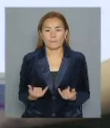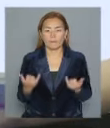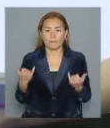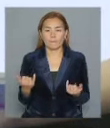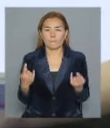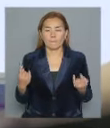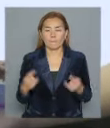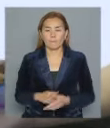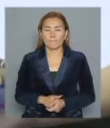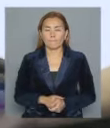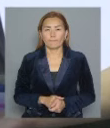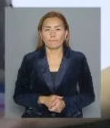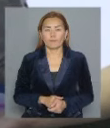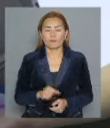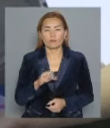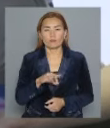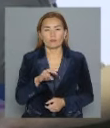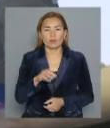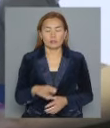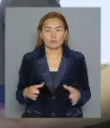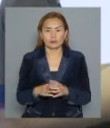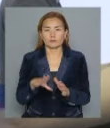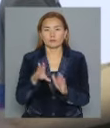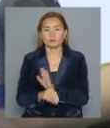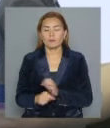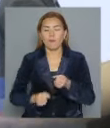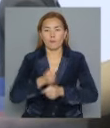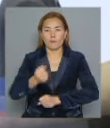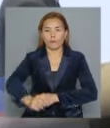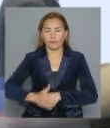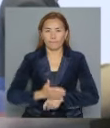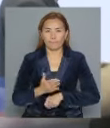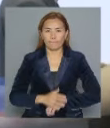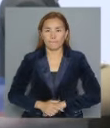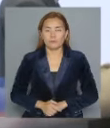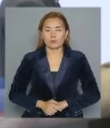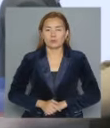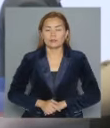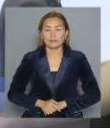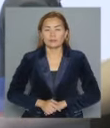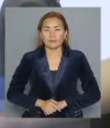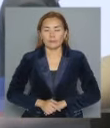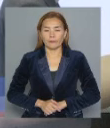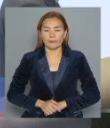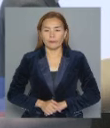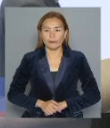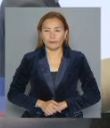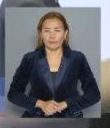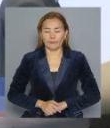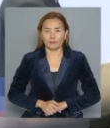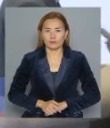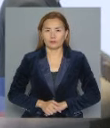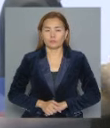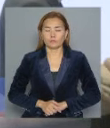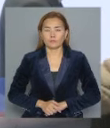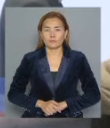үлкен партия Аманат партиясының мүшесі болып тағайындалып жатыр. Енді партия мүшесі болу біз үшін